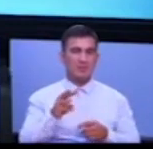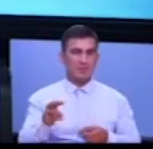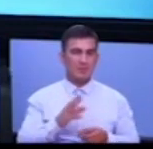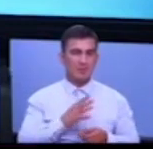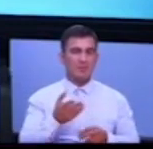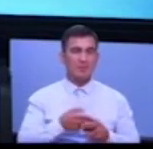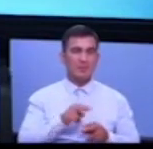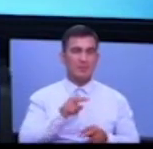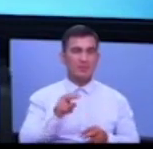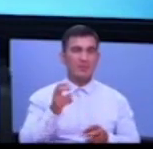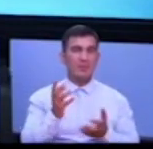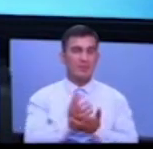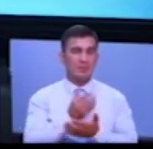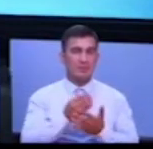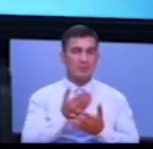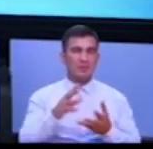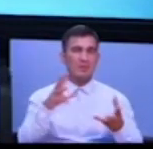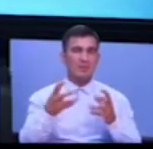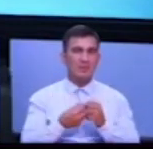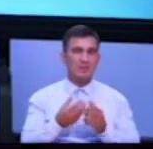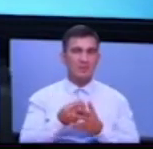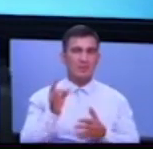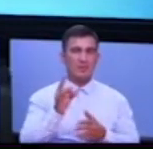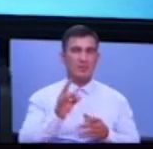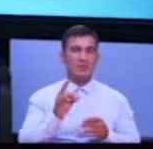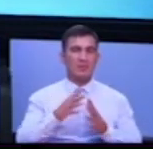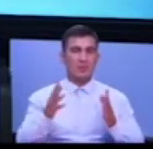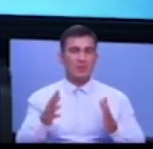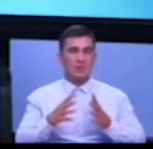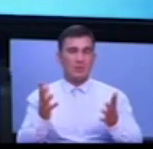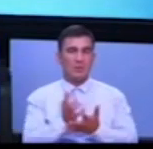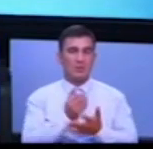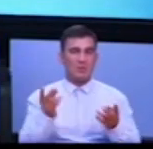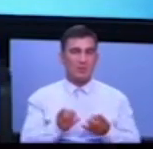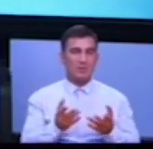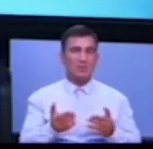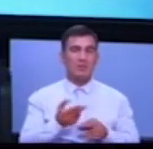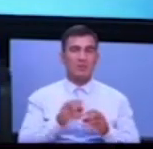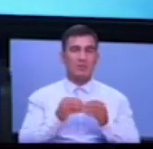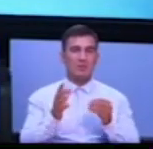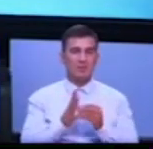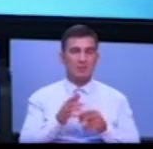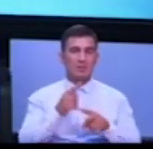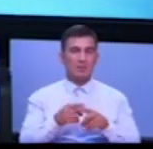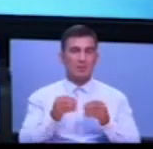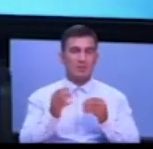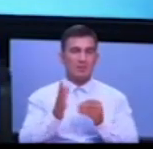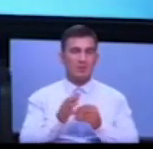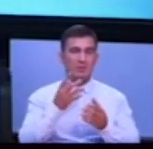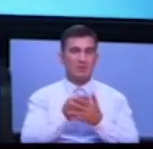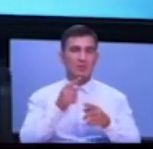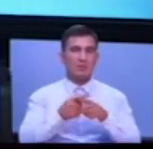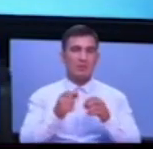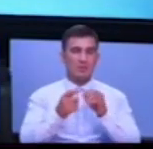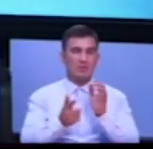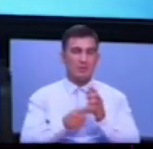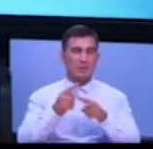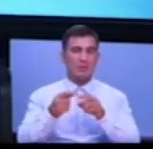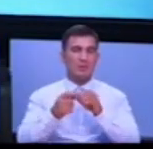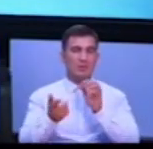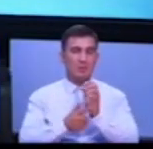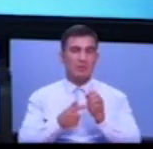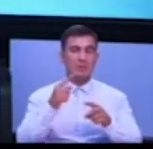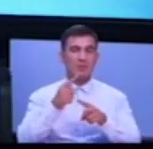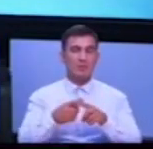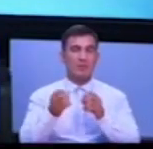ekan. Perimetrini topish uchun barcha tomonlari uzunliklarini yig'indisini topamiz. 15 qo'shib 15, qo'shib 17 qo'shib 17